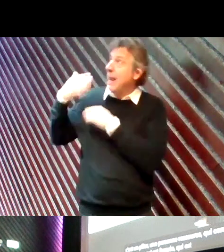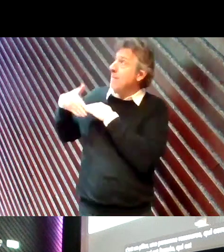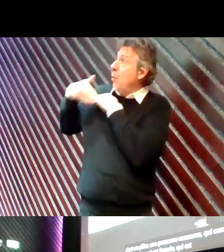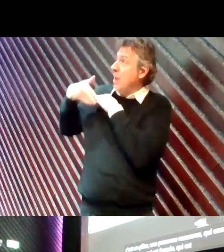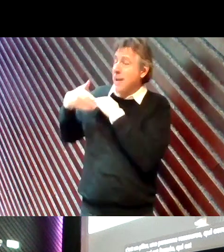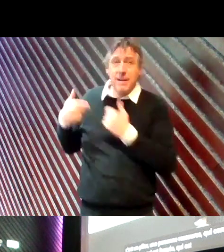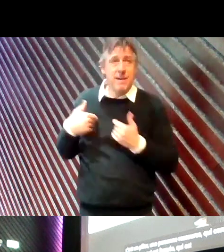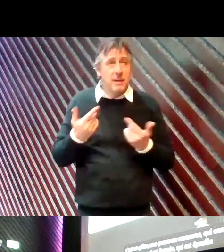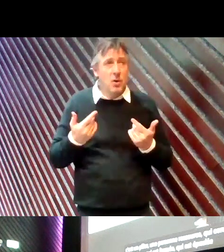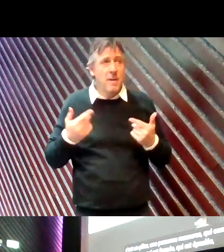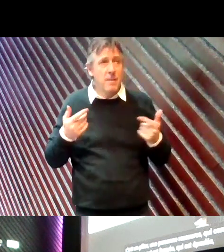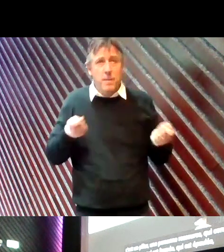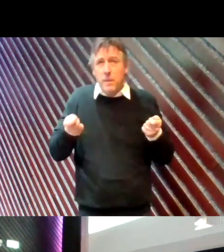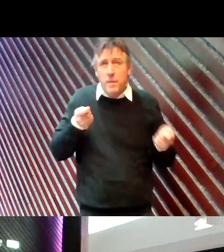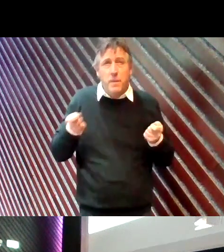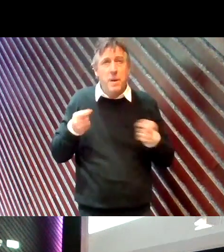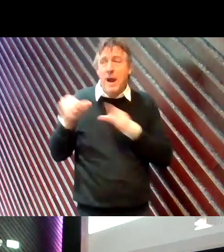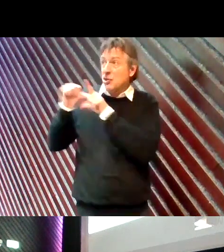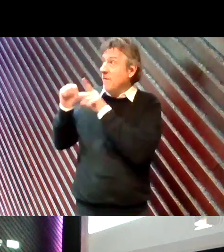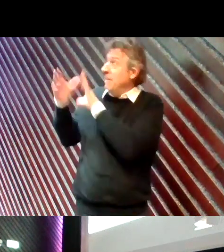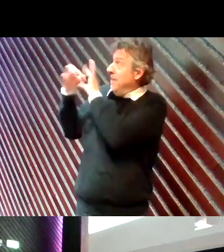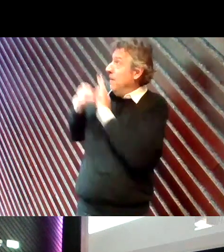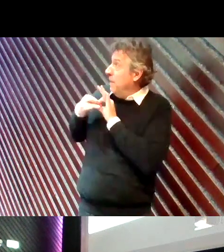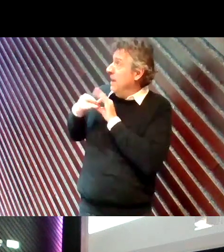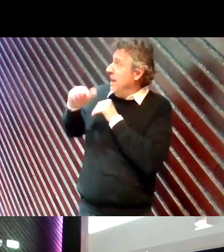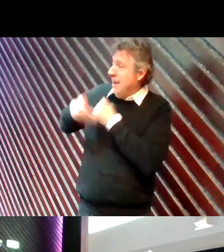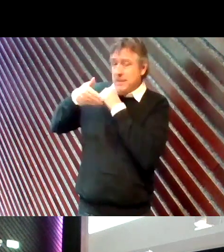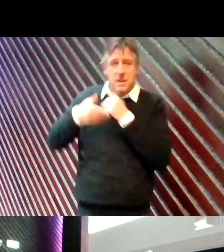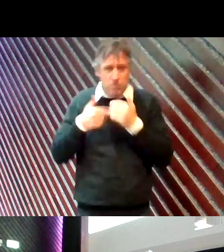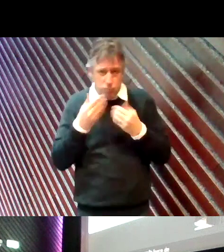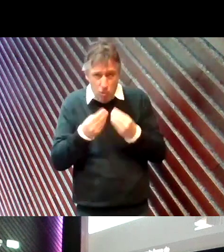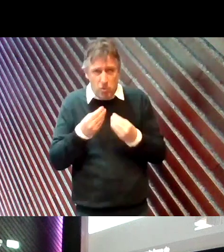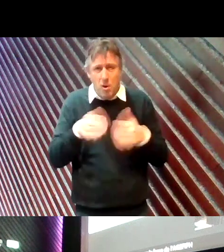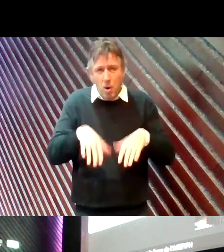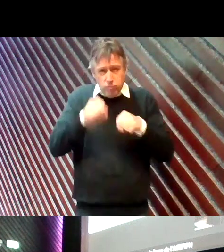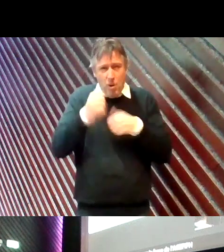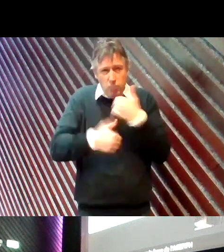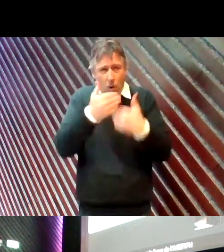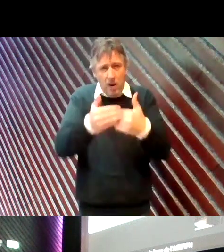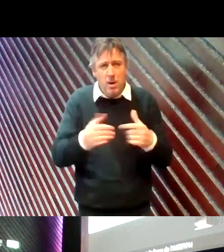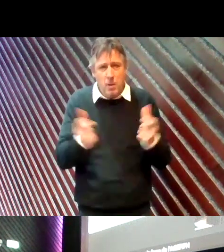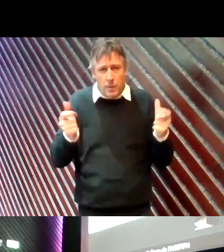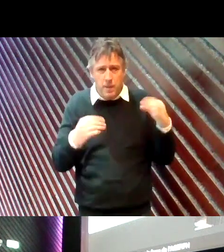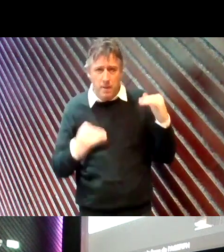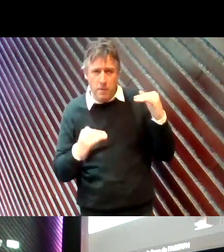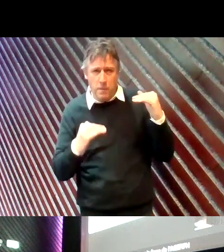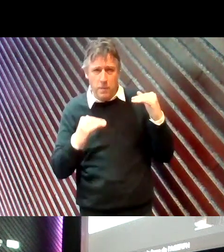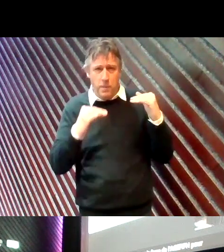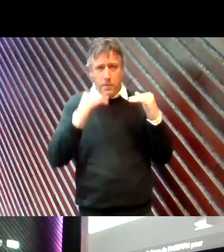par la force et la synergie de l'AGFIP pour pouvoir, je dirais, faire progresser le taux d'emploi dans les entreprises.